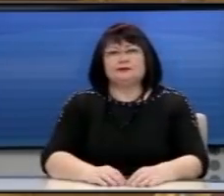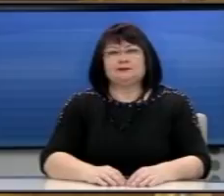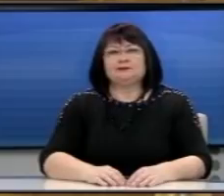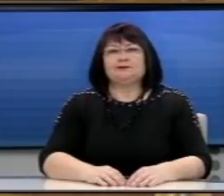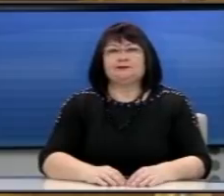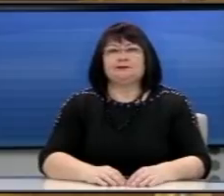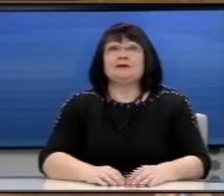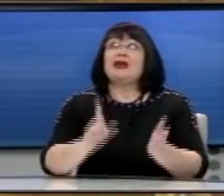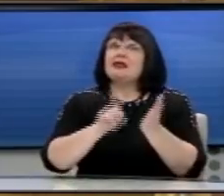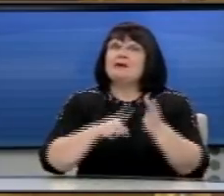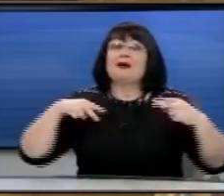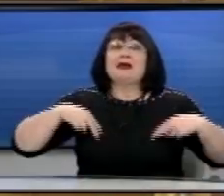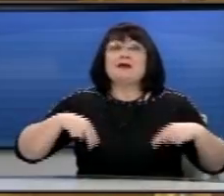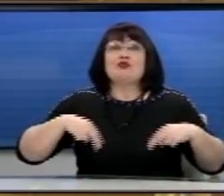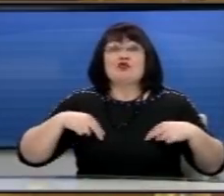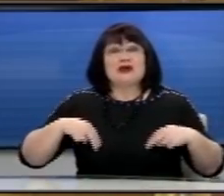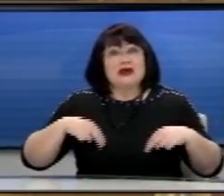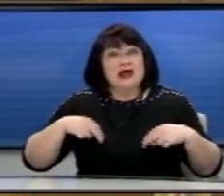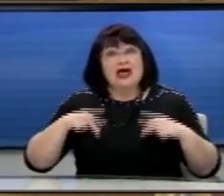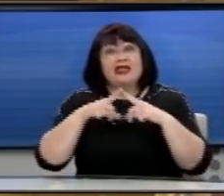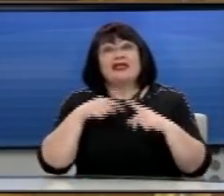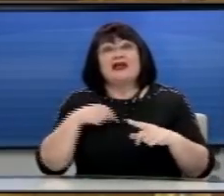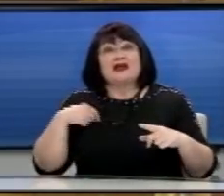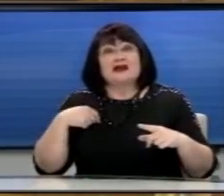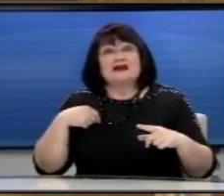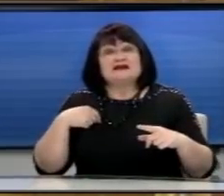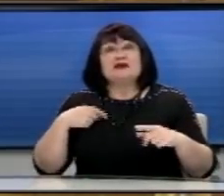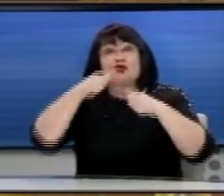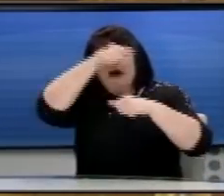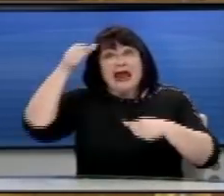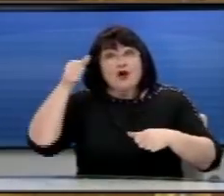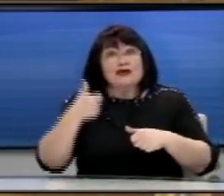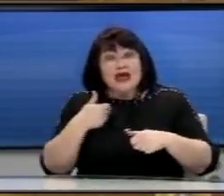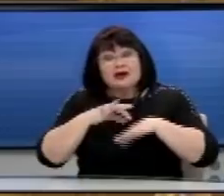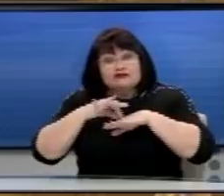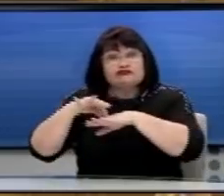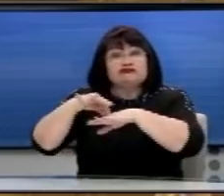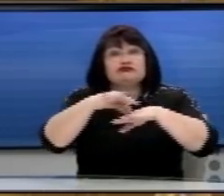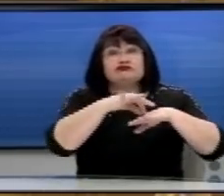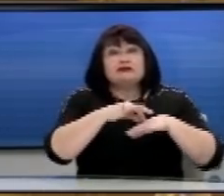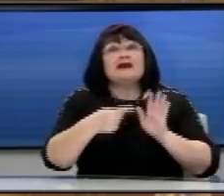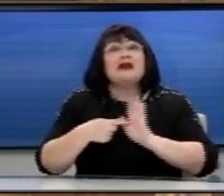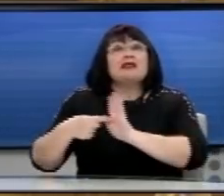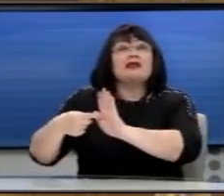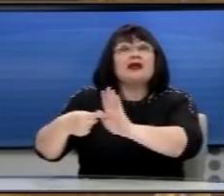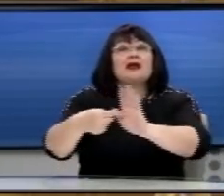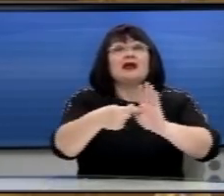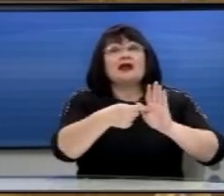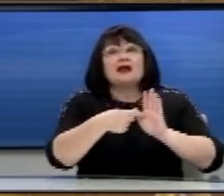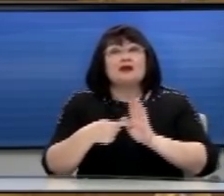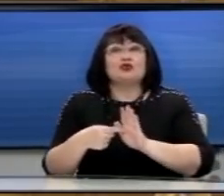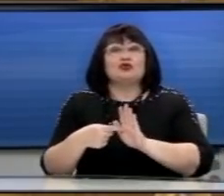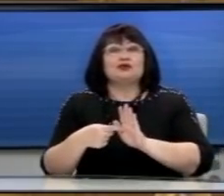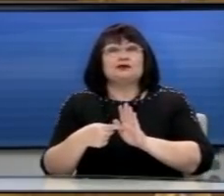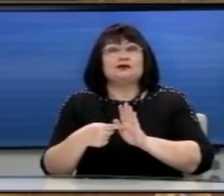στελέχη του Υπουργείου και διοικήσεις να γίνονται ξεναγοί το καλοκαίρι και να διαφημίζουν την πραμάτια των